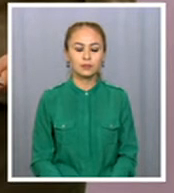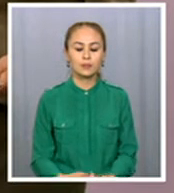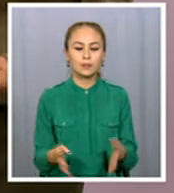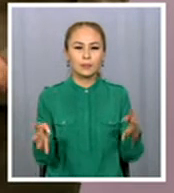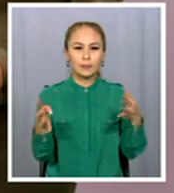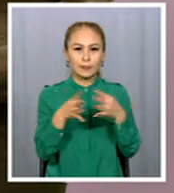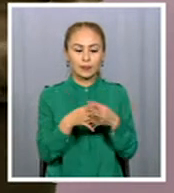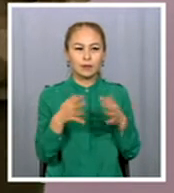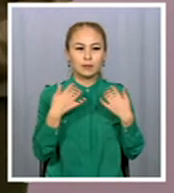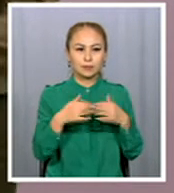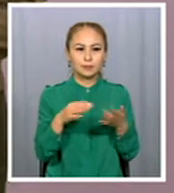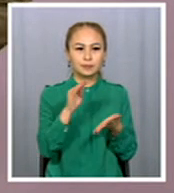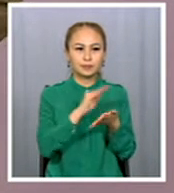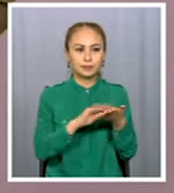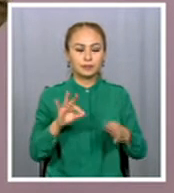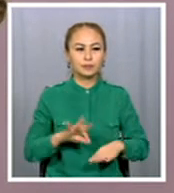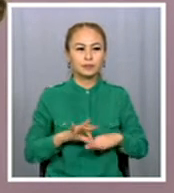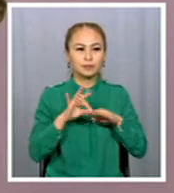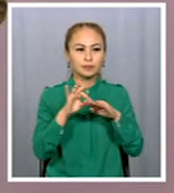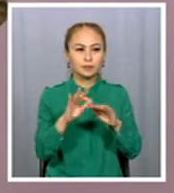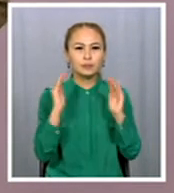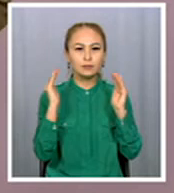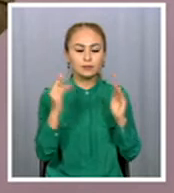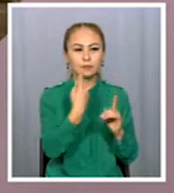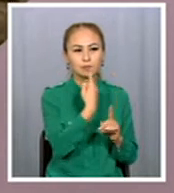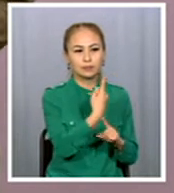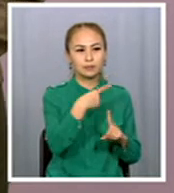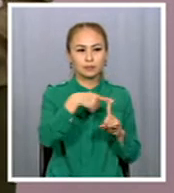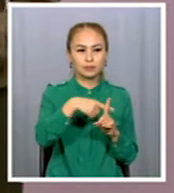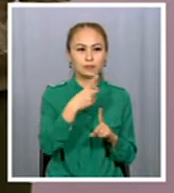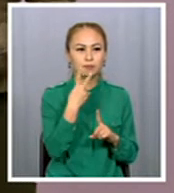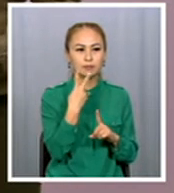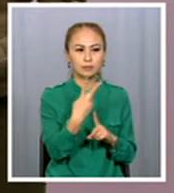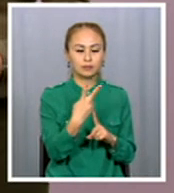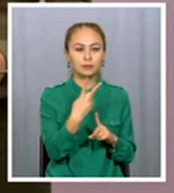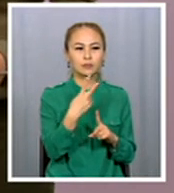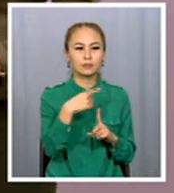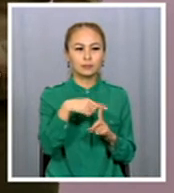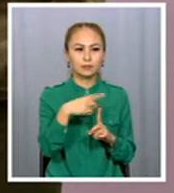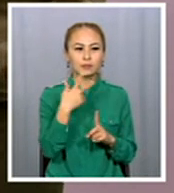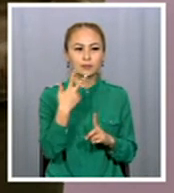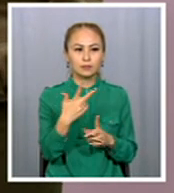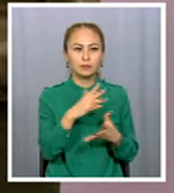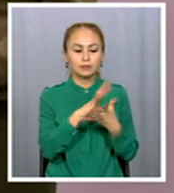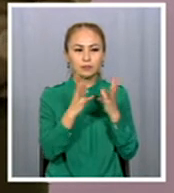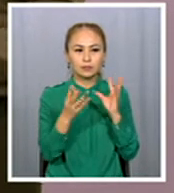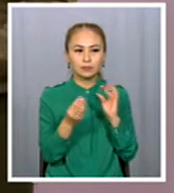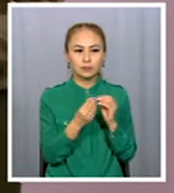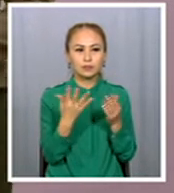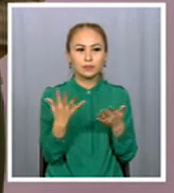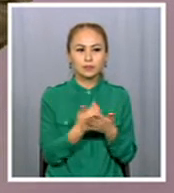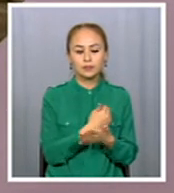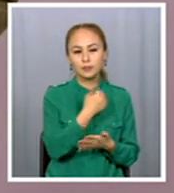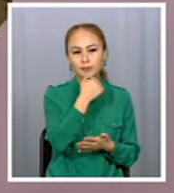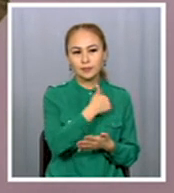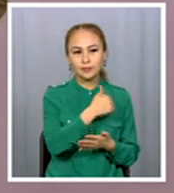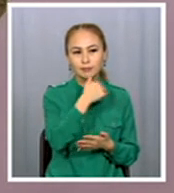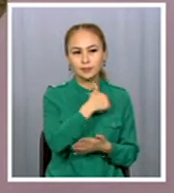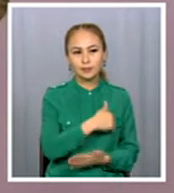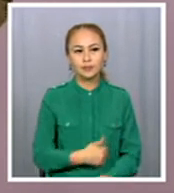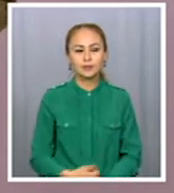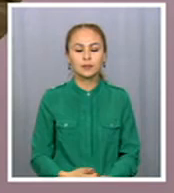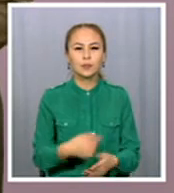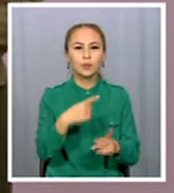Үлестірімділік қасиетін қолданып, 1, 2, 3 сандарының қосындысын анықтап аламыз. Қосындының